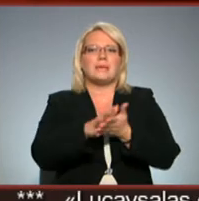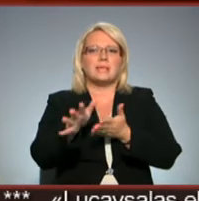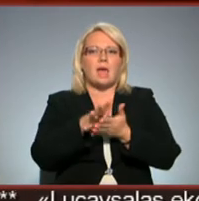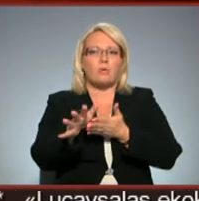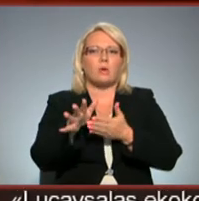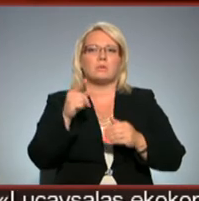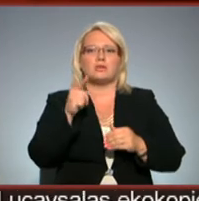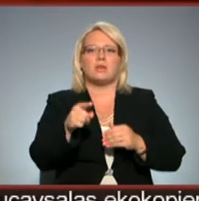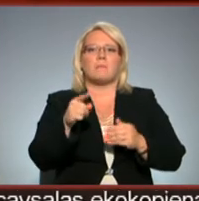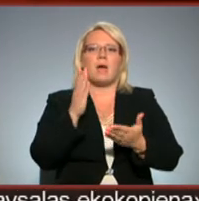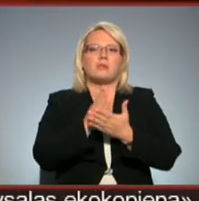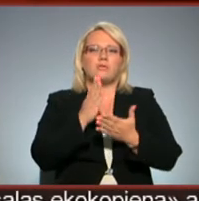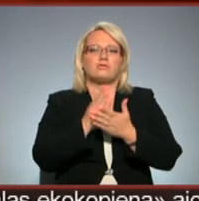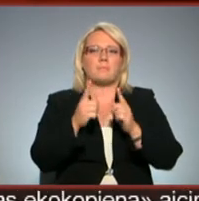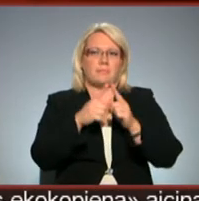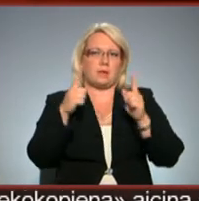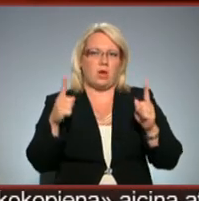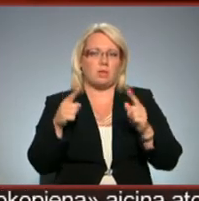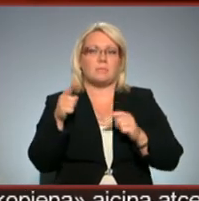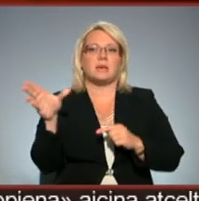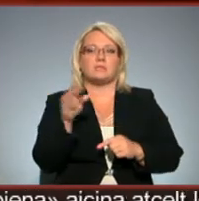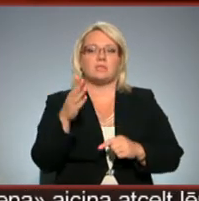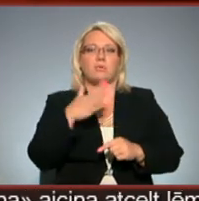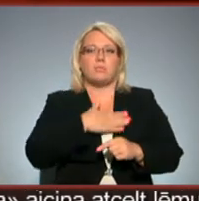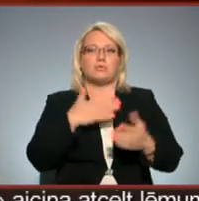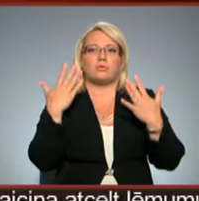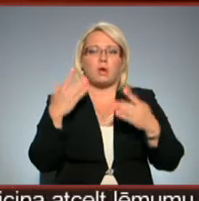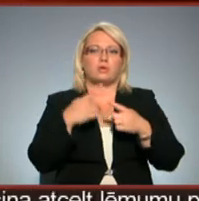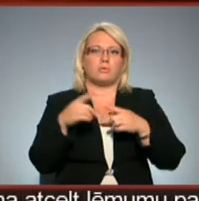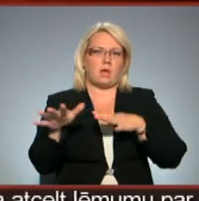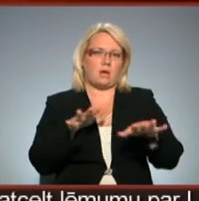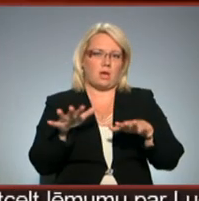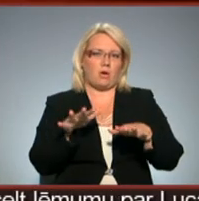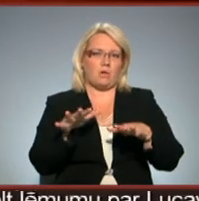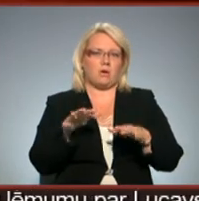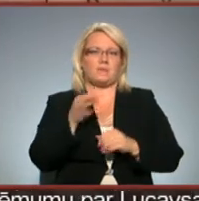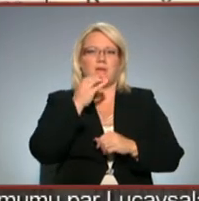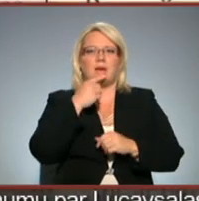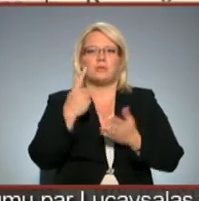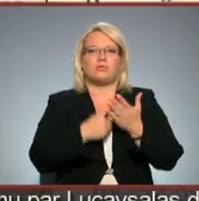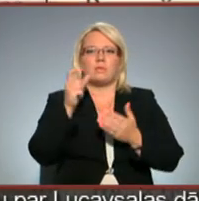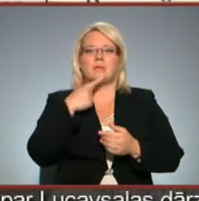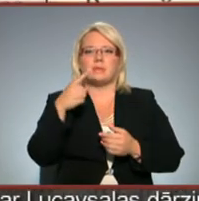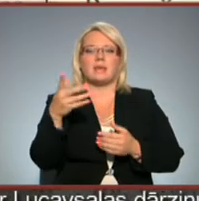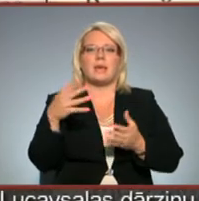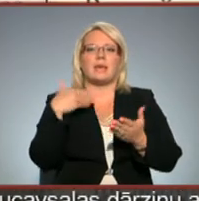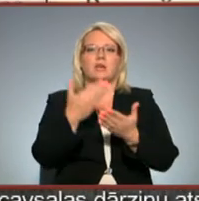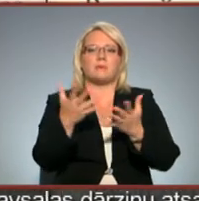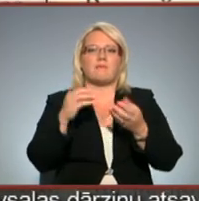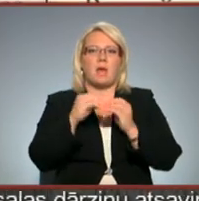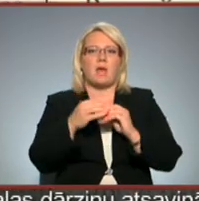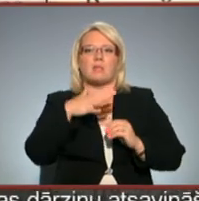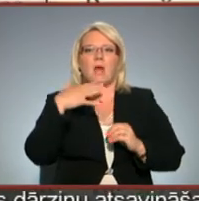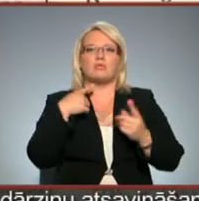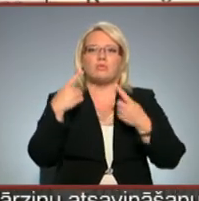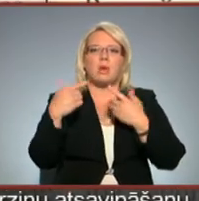jau šim te jau esošajam periodam. Tas viss ir mūsu rokās un jārīkojas. Jā, šie ierosinājumi ir vērā ņemami. Daudz ir